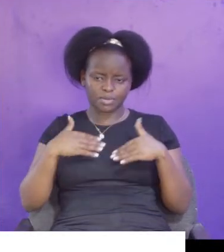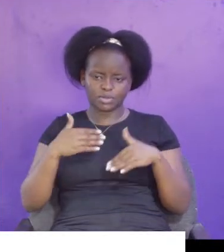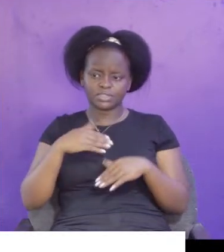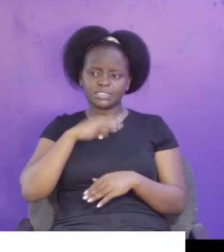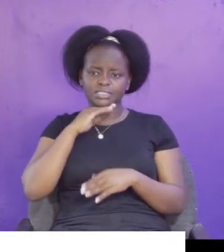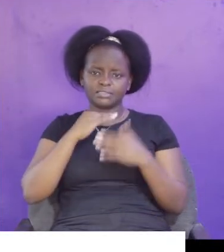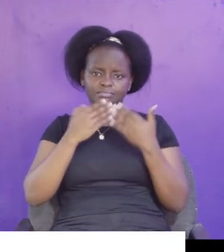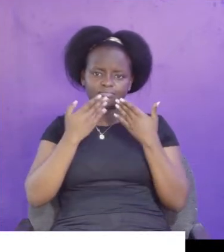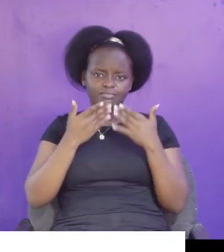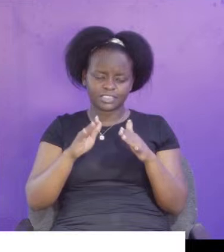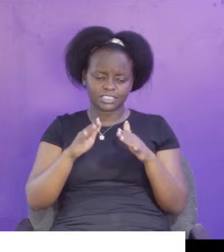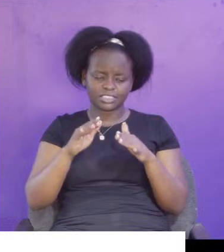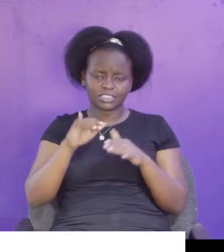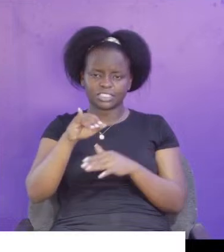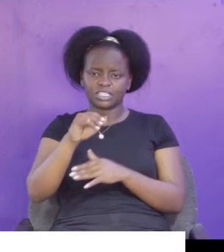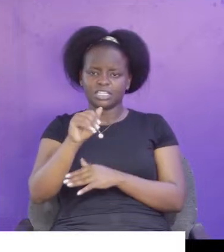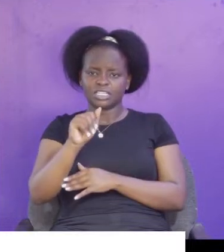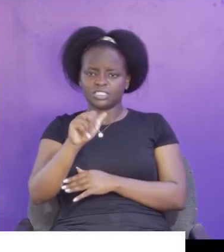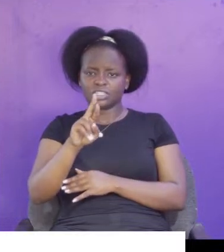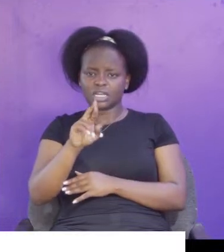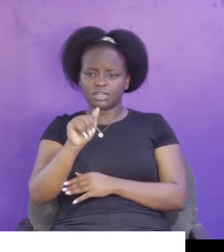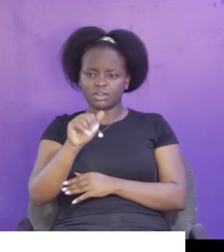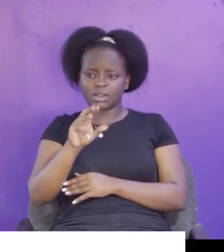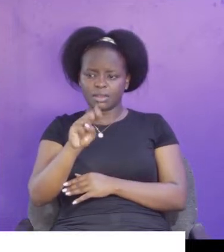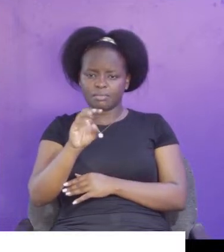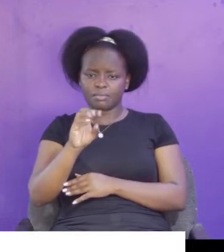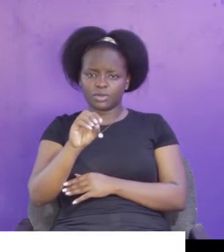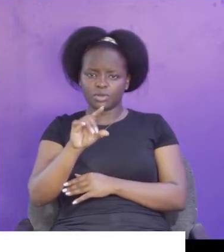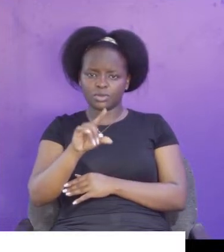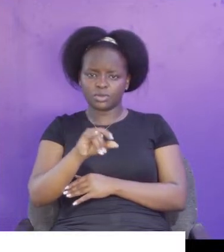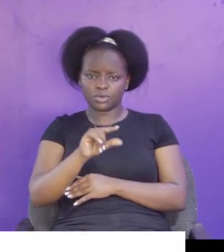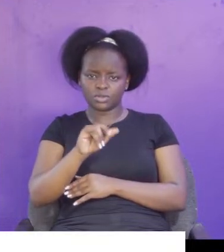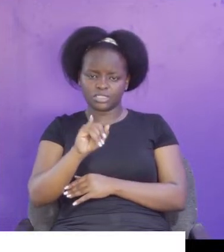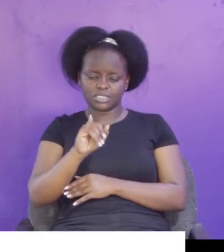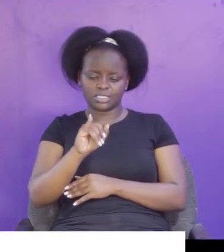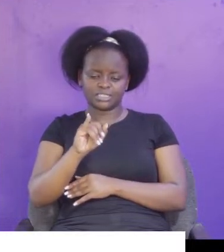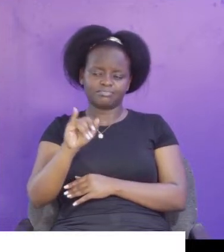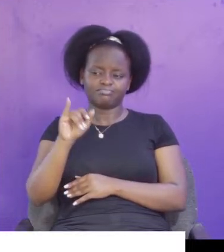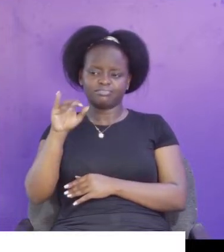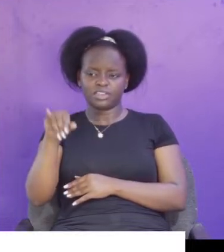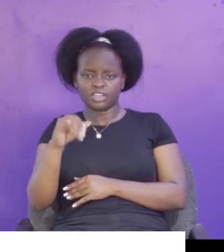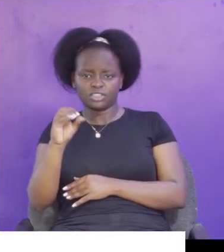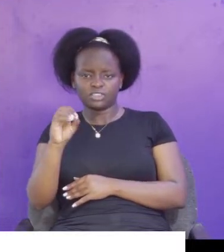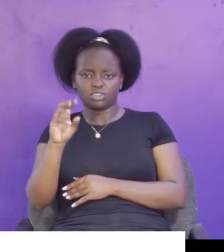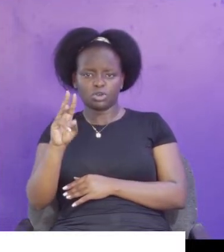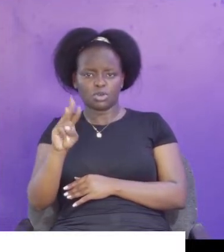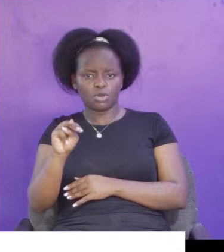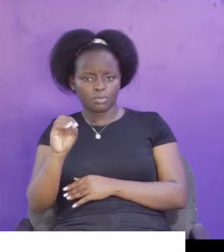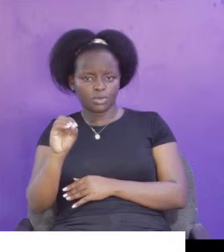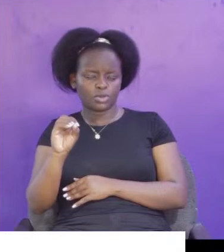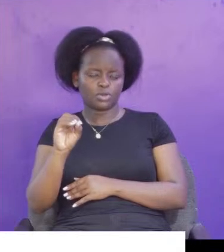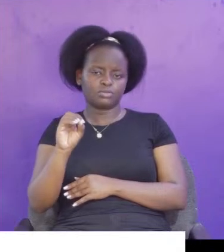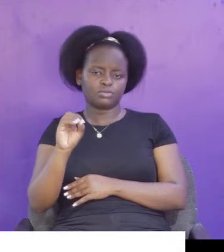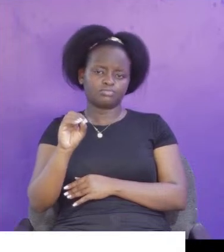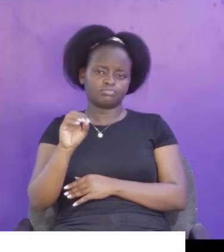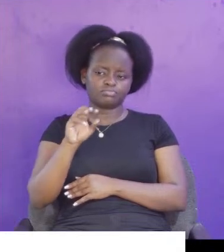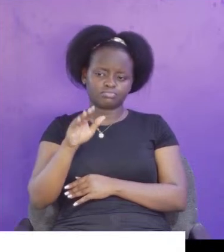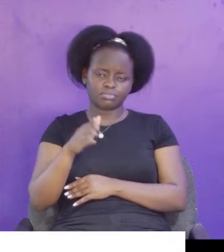wakina Jaramogi, wakina Jomo, wakina Nkrumah, wakina Mwalimu Nyerere,